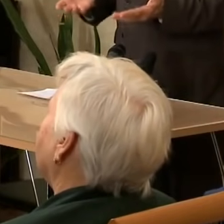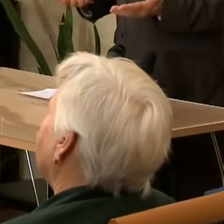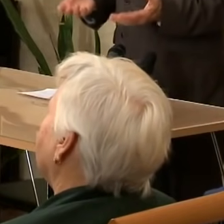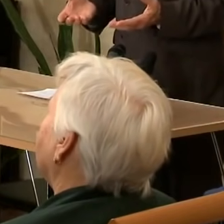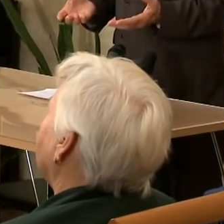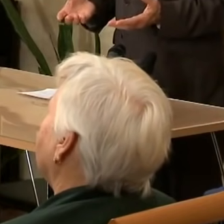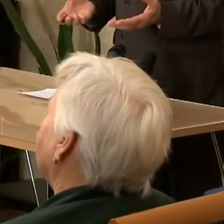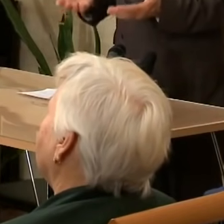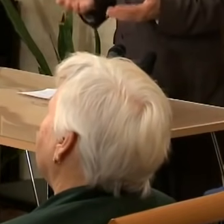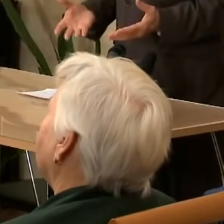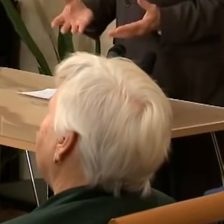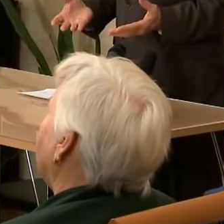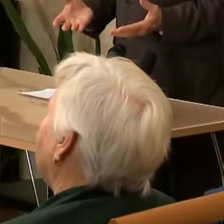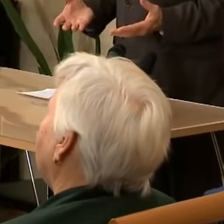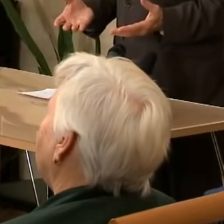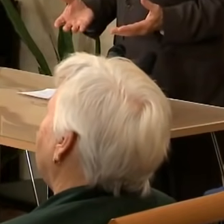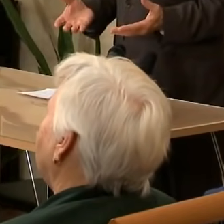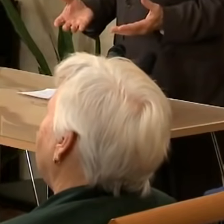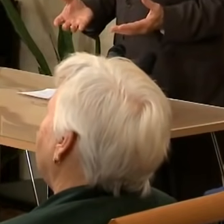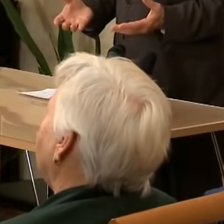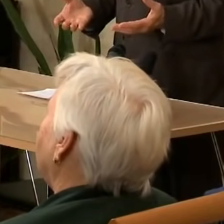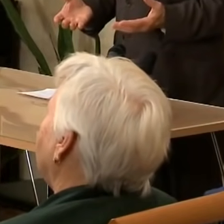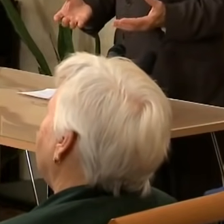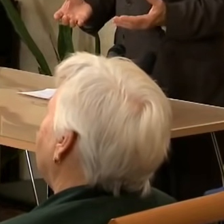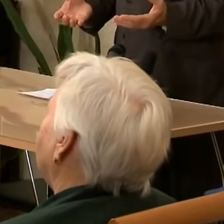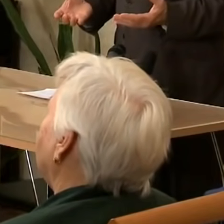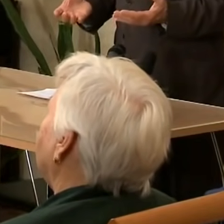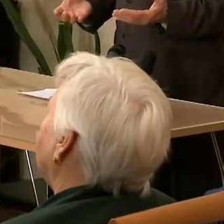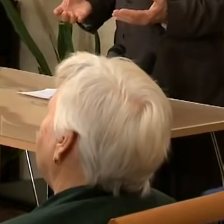«Блаженны чистые сердцем».